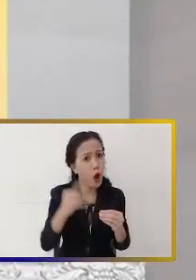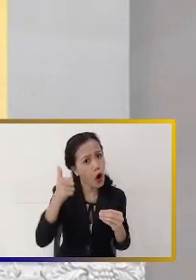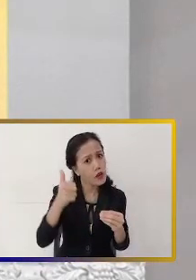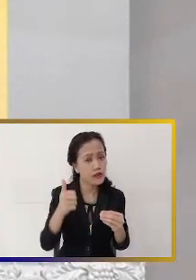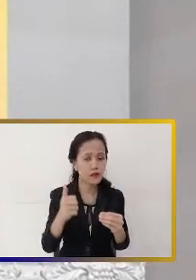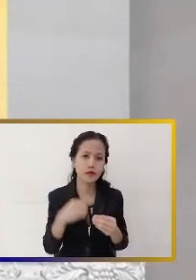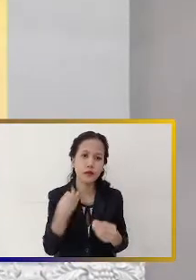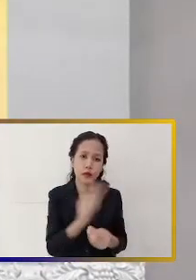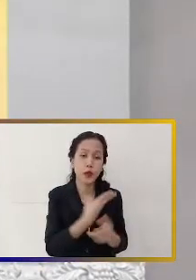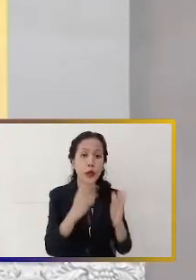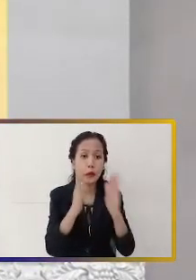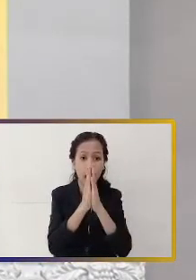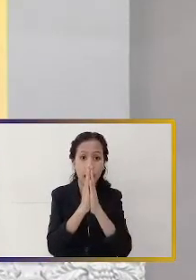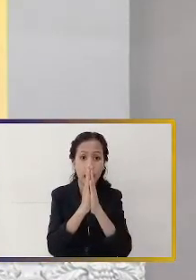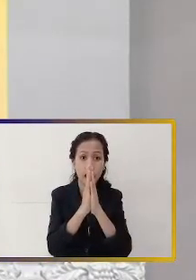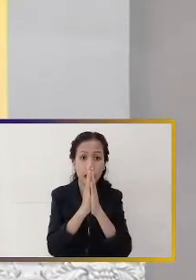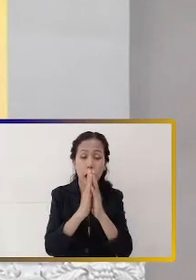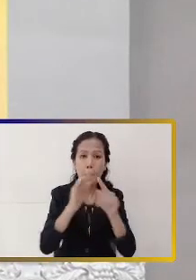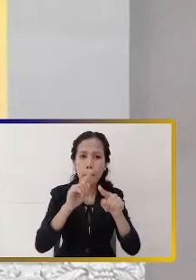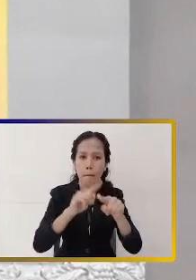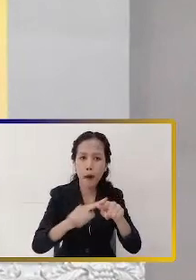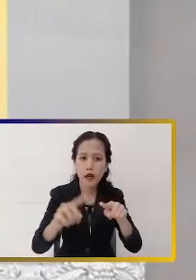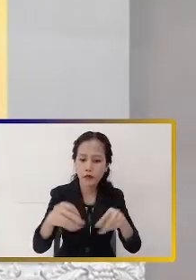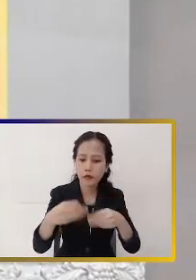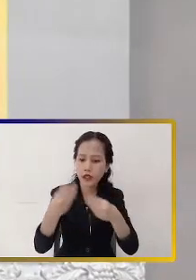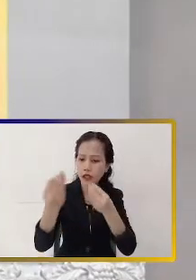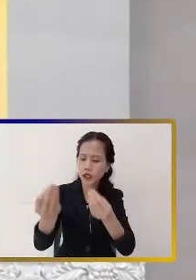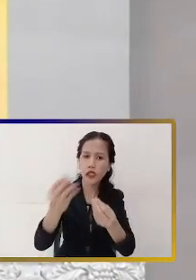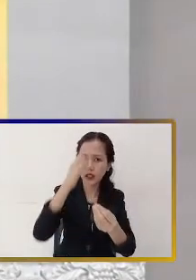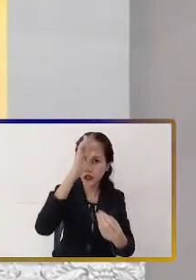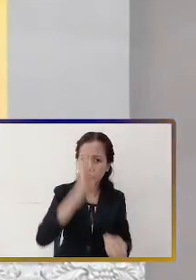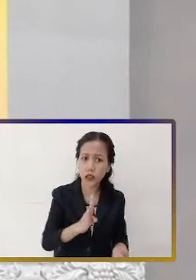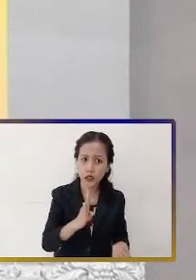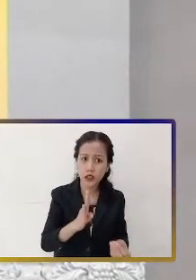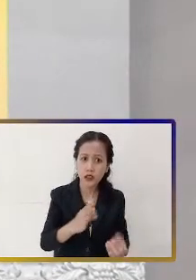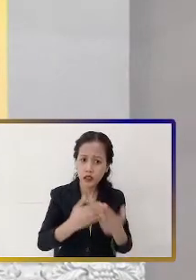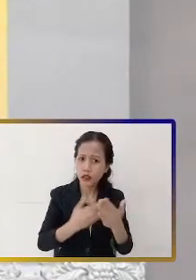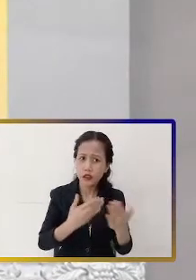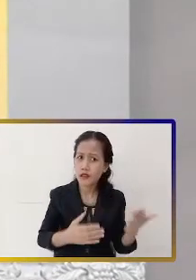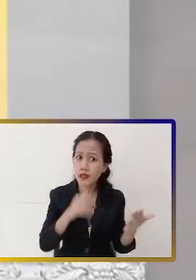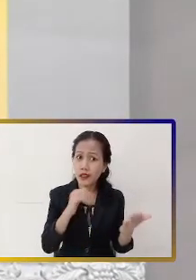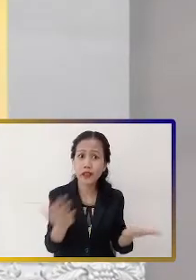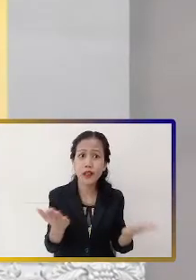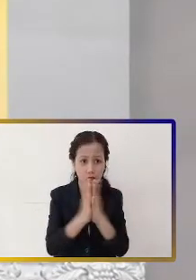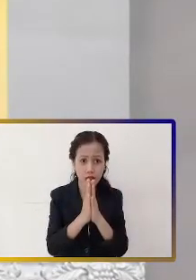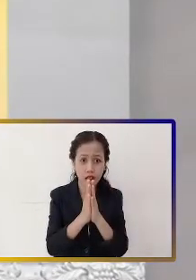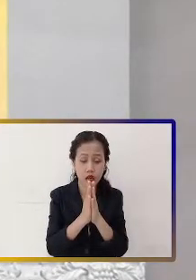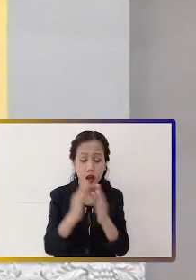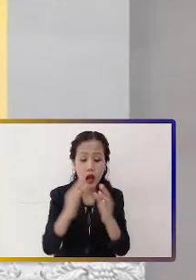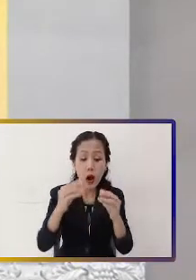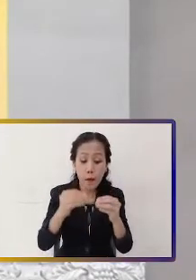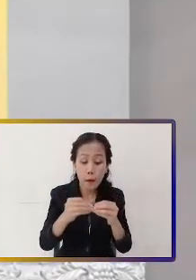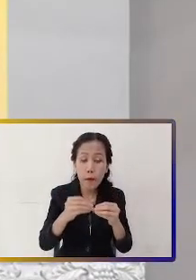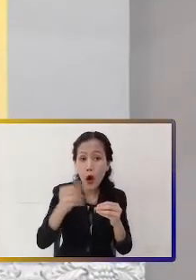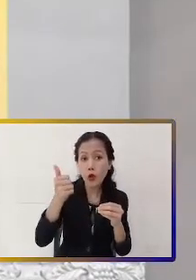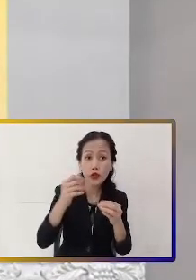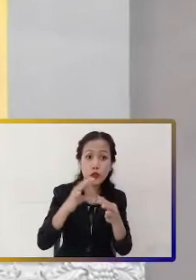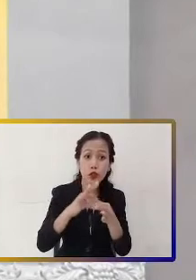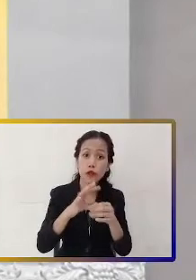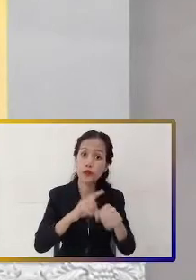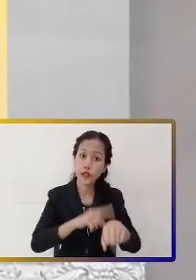Pero binigay ng Diyos yung hindi hiningin ni Solomon. Most of the time, yung ating hiningi ay hindi